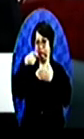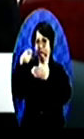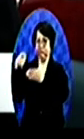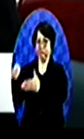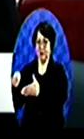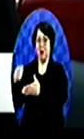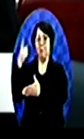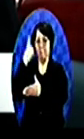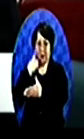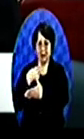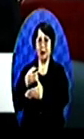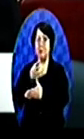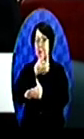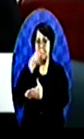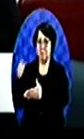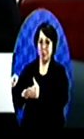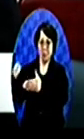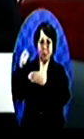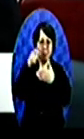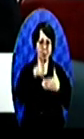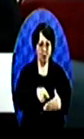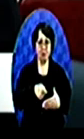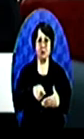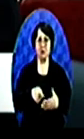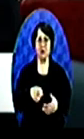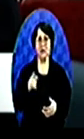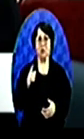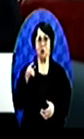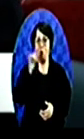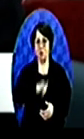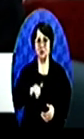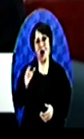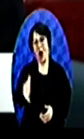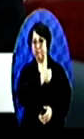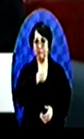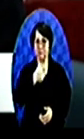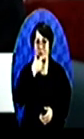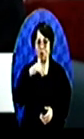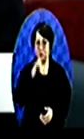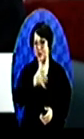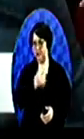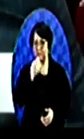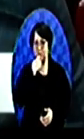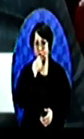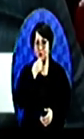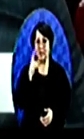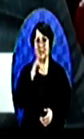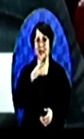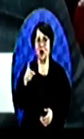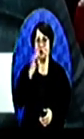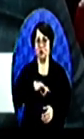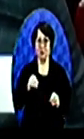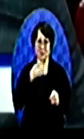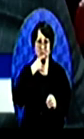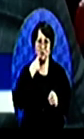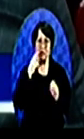шууд захиргааны арга хэрглэж болдгоо, улсын орлого болгож болдгоо. Энэ дээр нэг дорвитой бас нэг арга хэмжээ авах бол. Сүүлийн үед бол